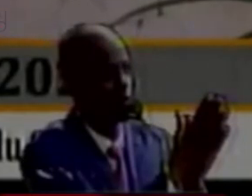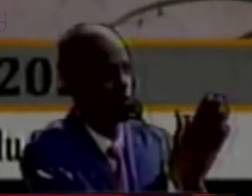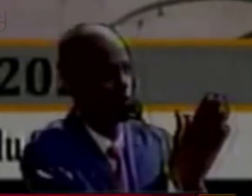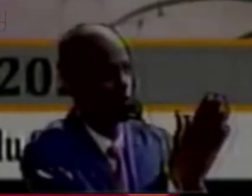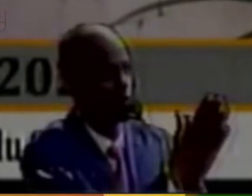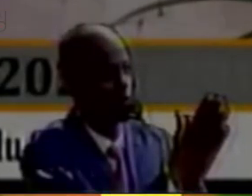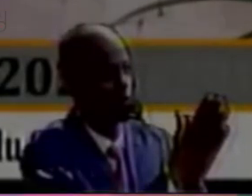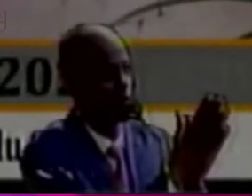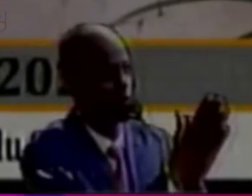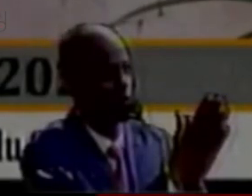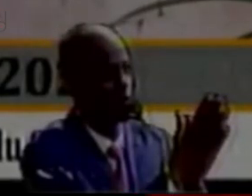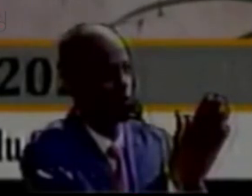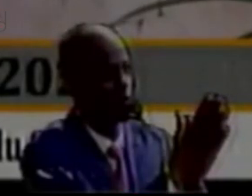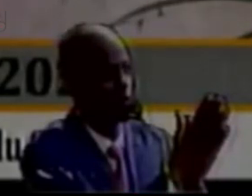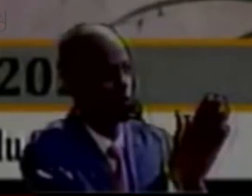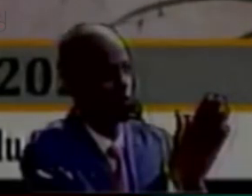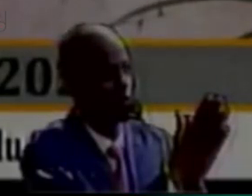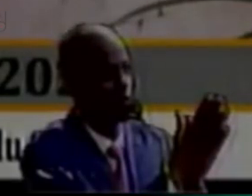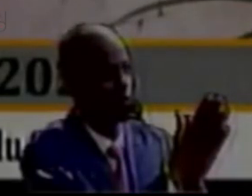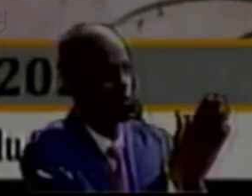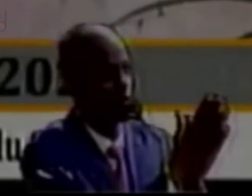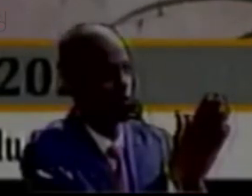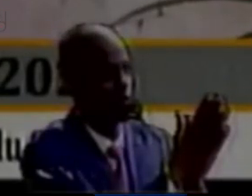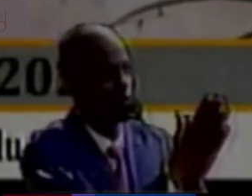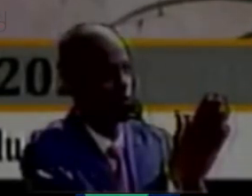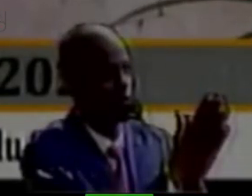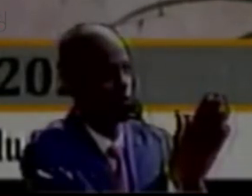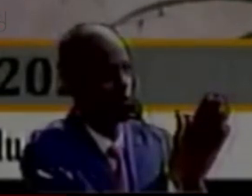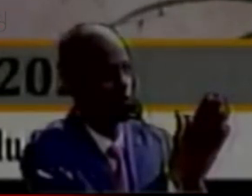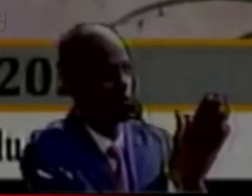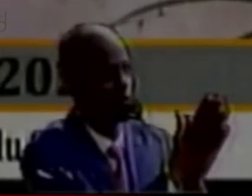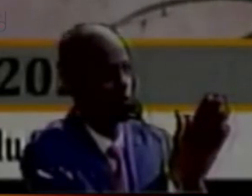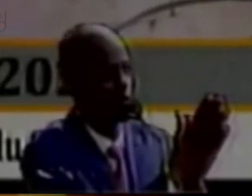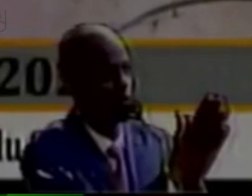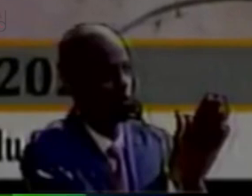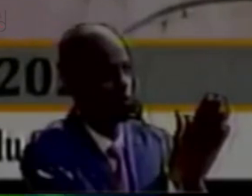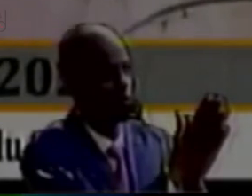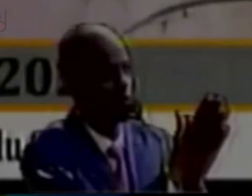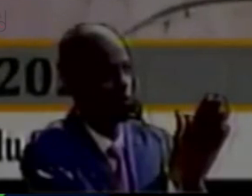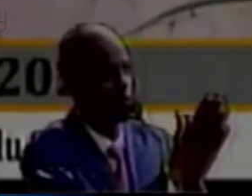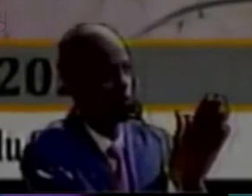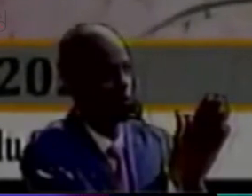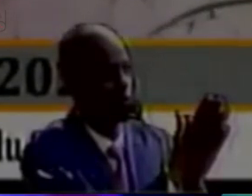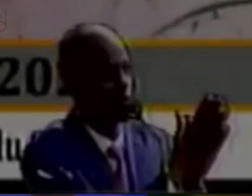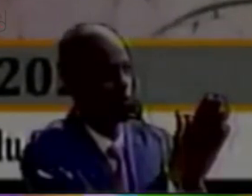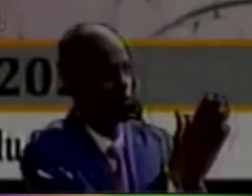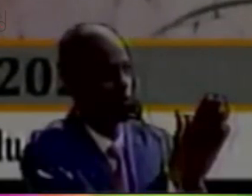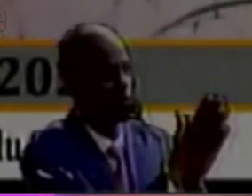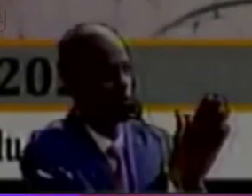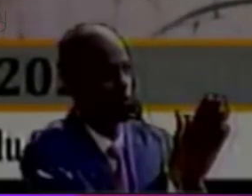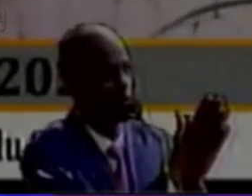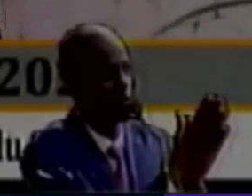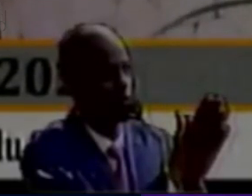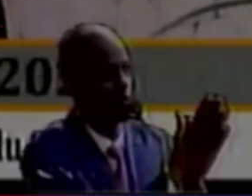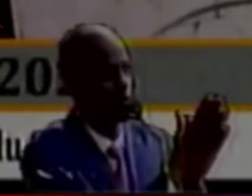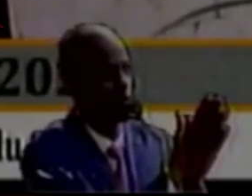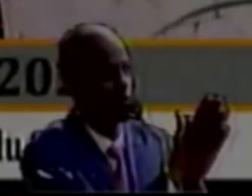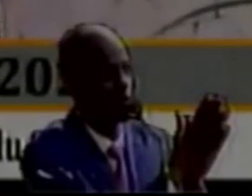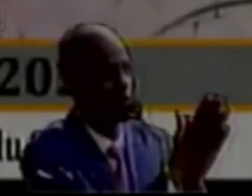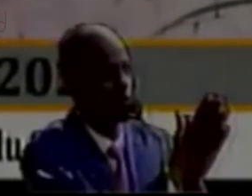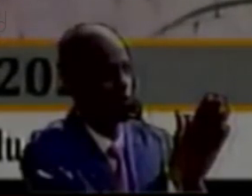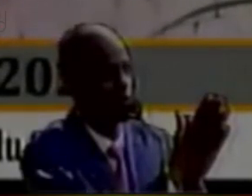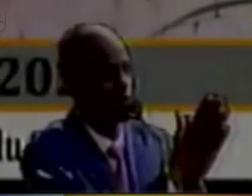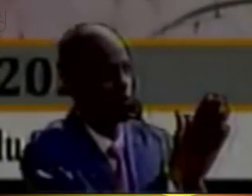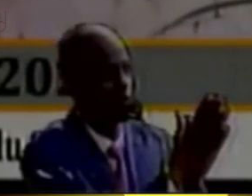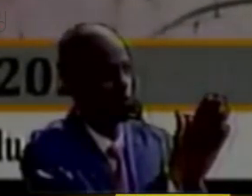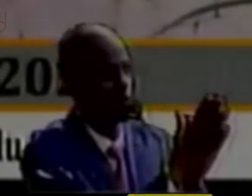Alors, j'aimerais dire à symposium ça inscrit dans deux niveaux, dans niveau activité